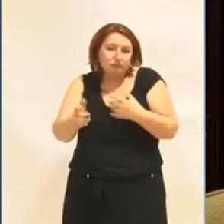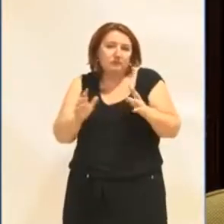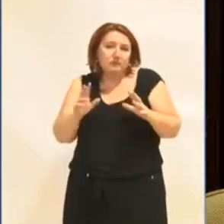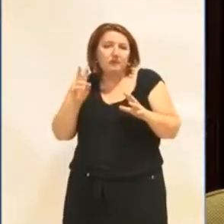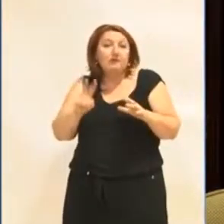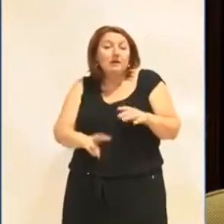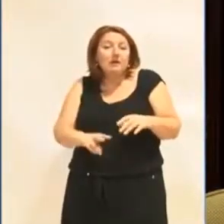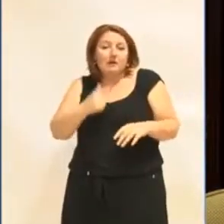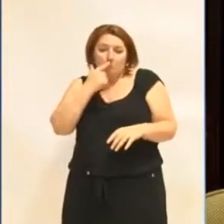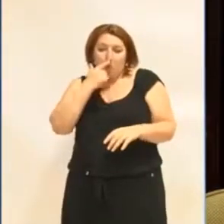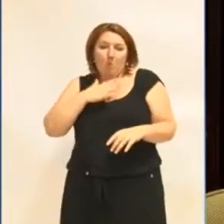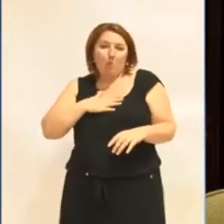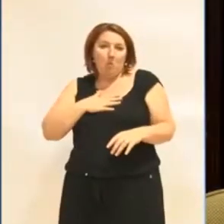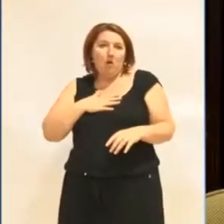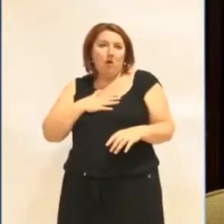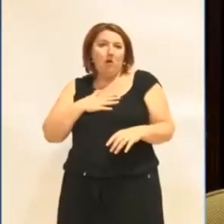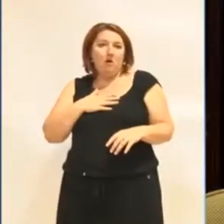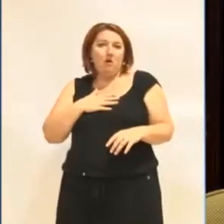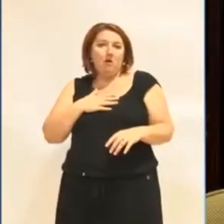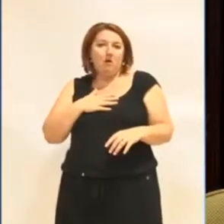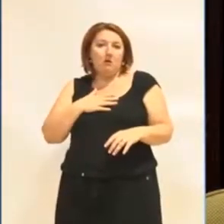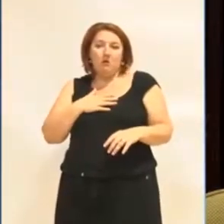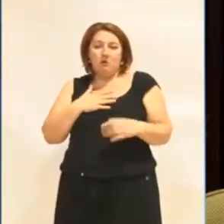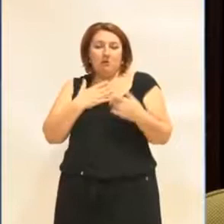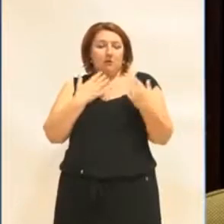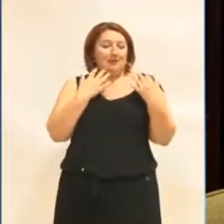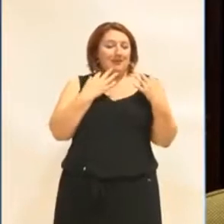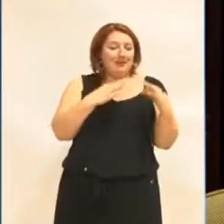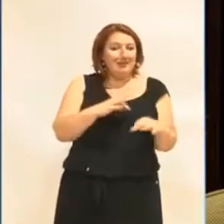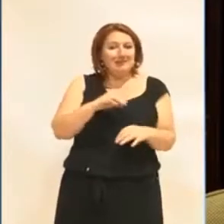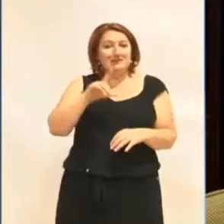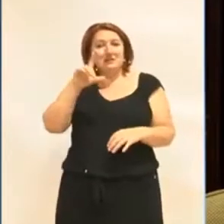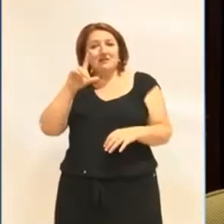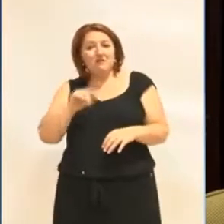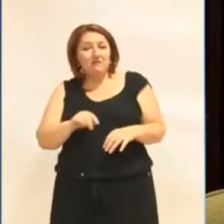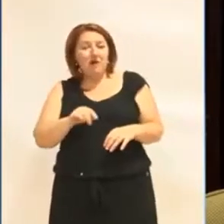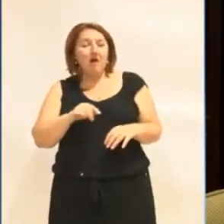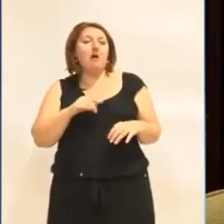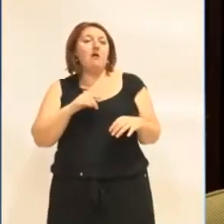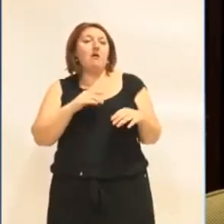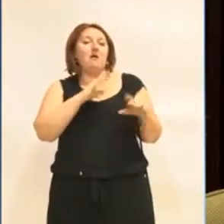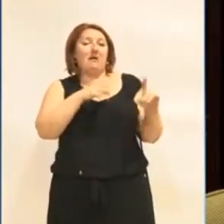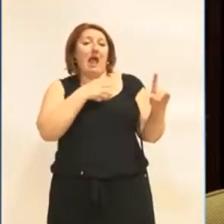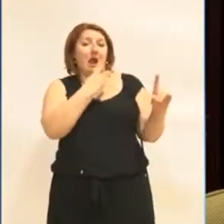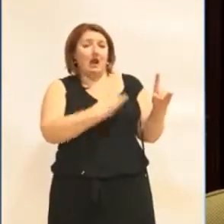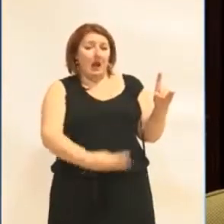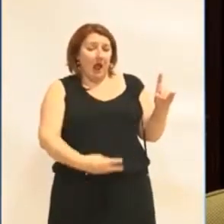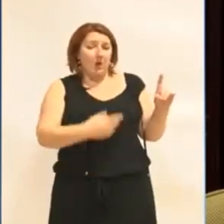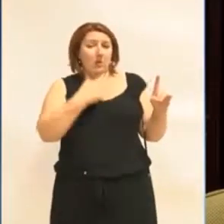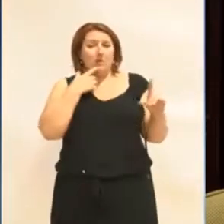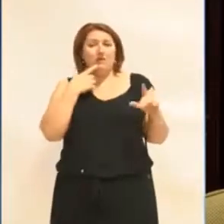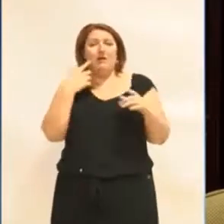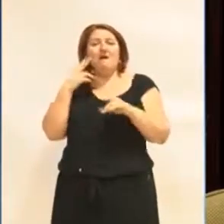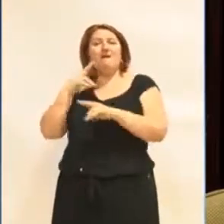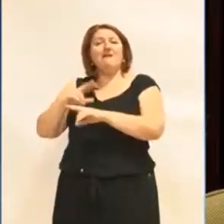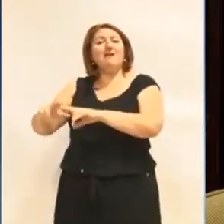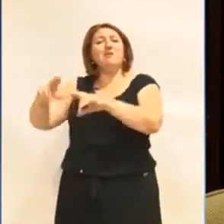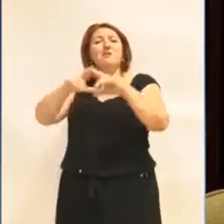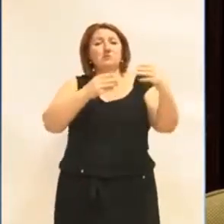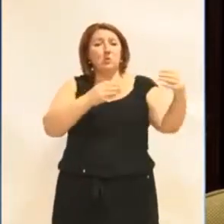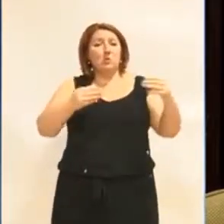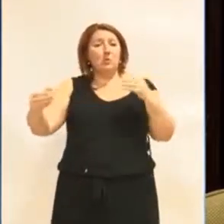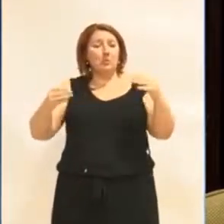pas opportun de sortir les deux montées du 10 et du 20 de la galerie de l'Arlequin et donc de la rénovation urbaine de la